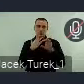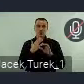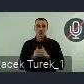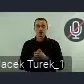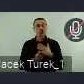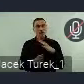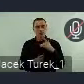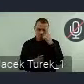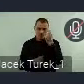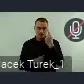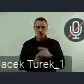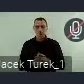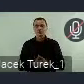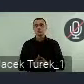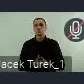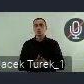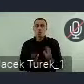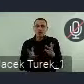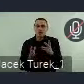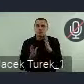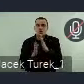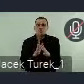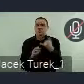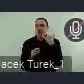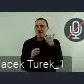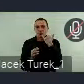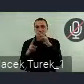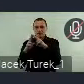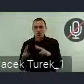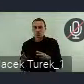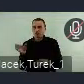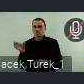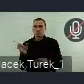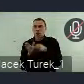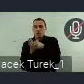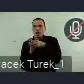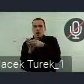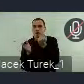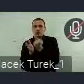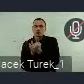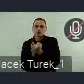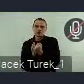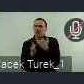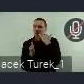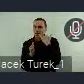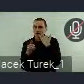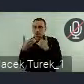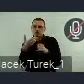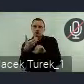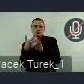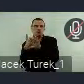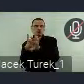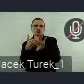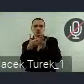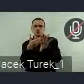sposób i w dzisiejszych czasach bardzo prosty bo wystarczy telefon już nie potrzeba kamery ze sobą zabierać normalnie telefon który